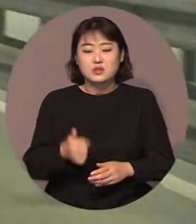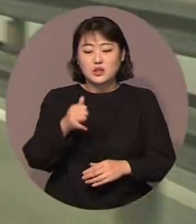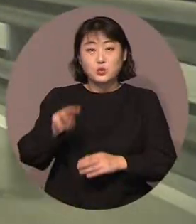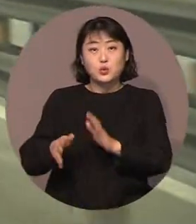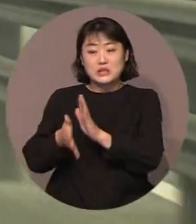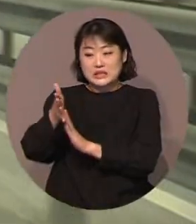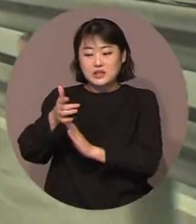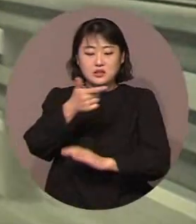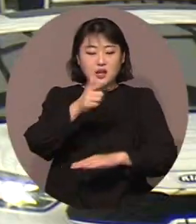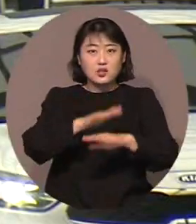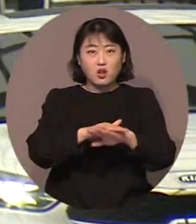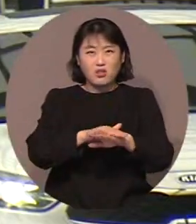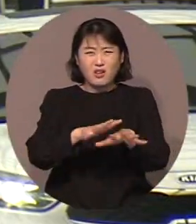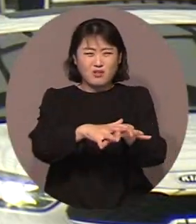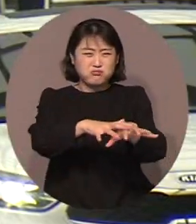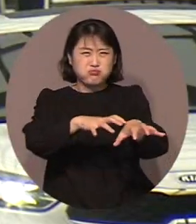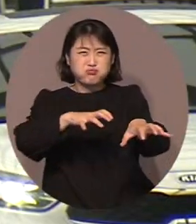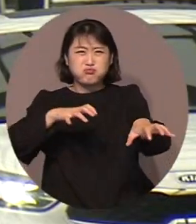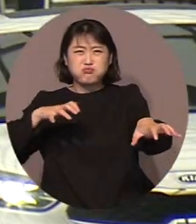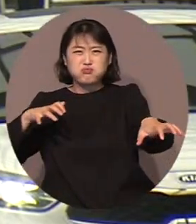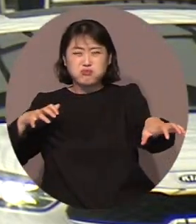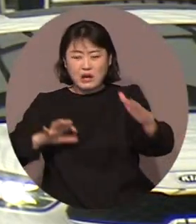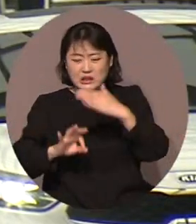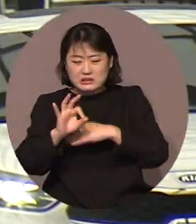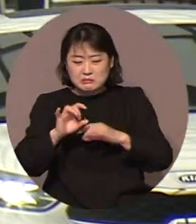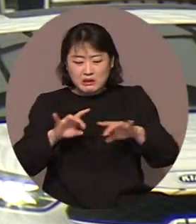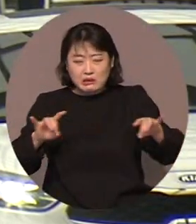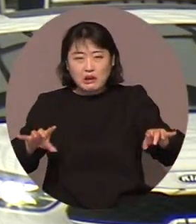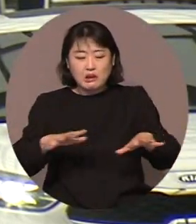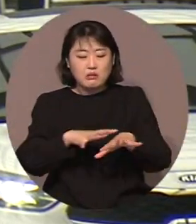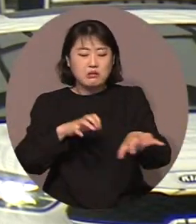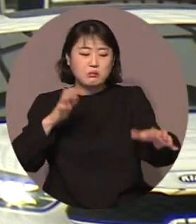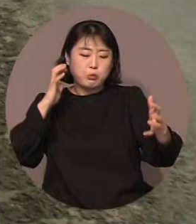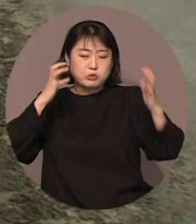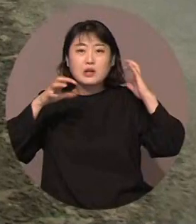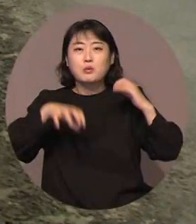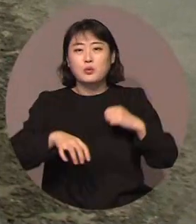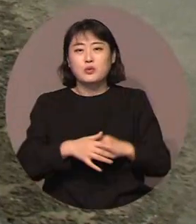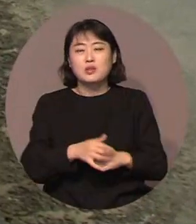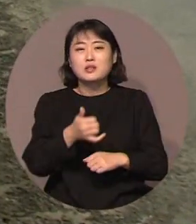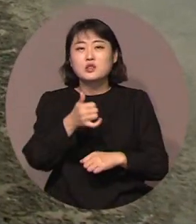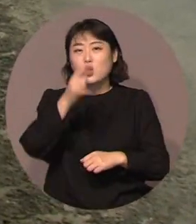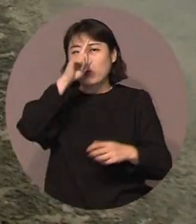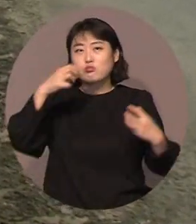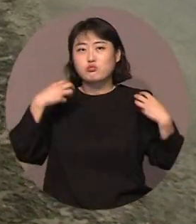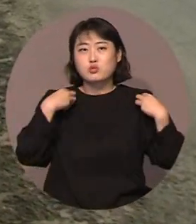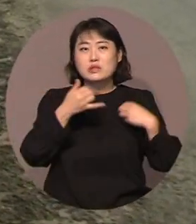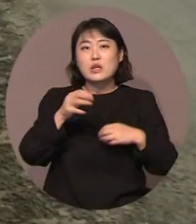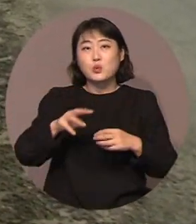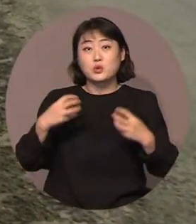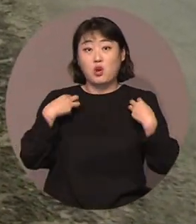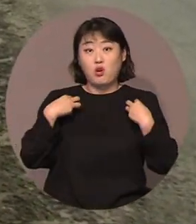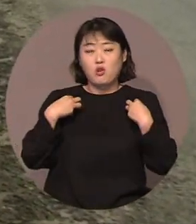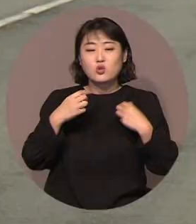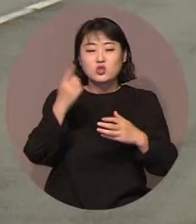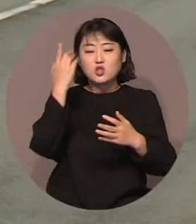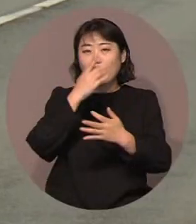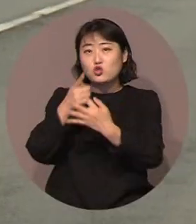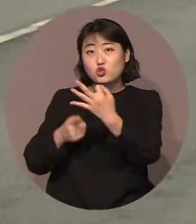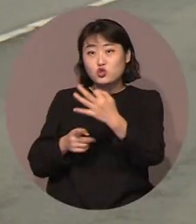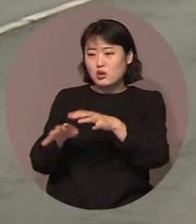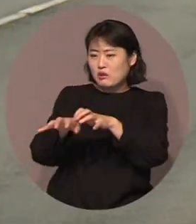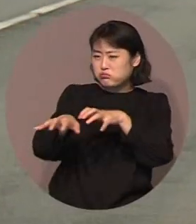세종시에서 대전으로 출근하는 차들로 아침마다 몸살을 앓고 있는 도로. 정부 세종청사와 청주로 향하는 도로 역시